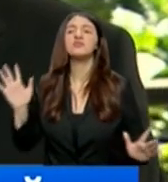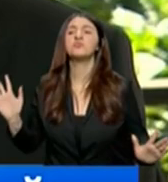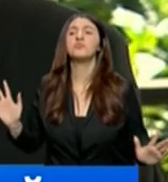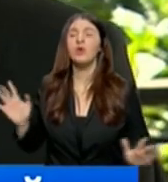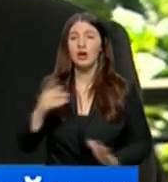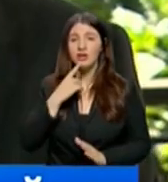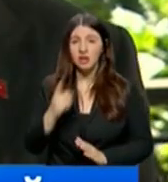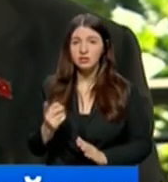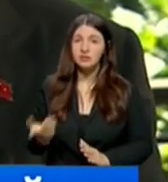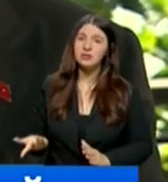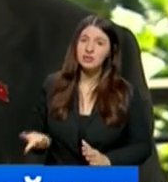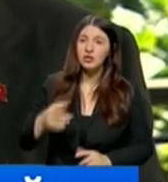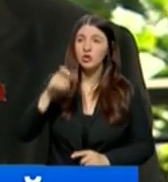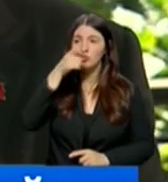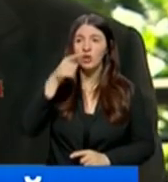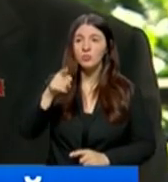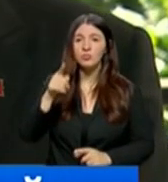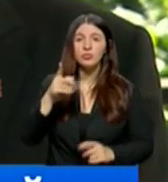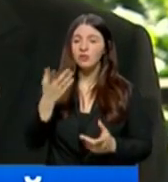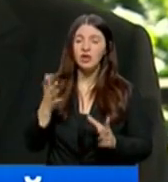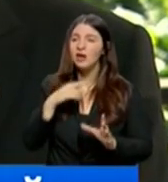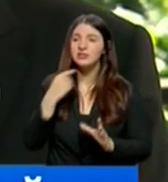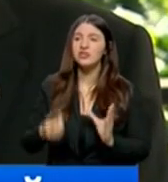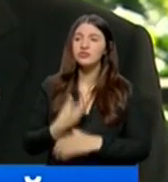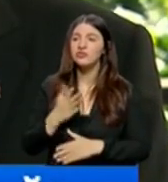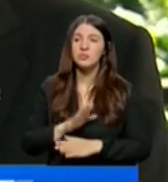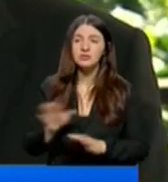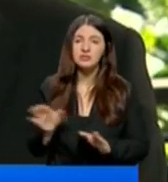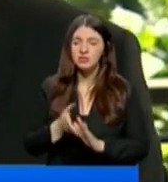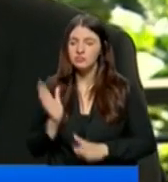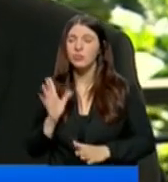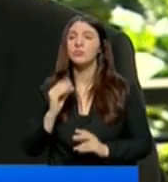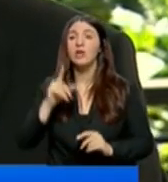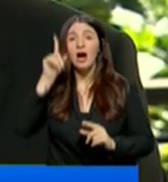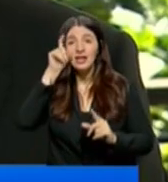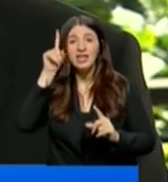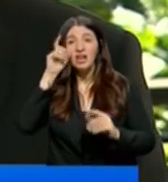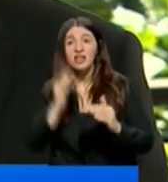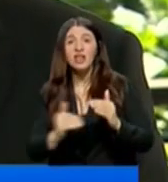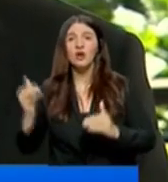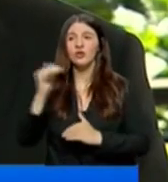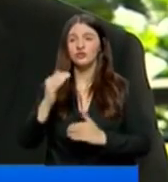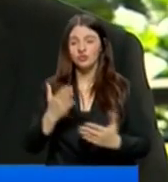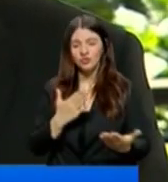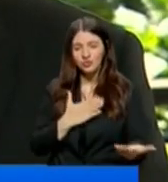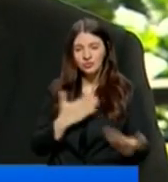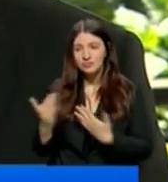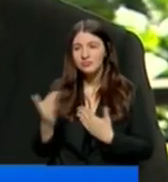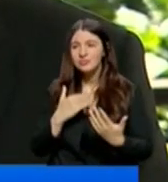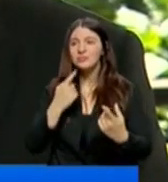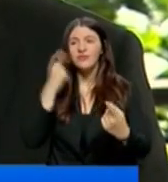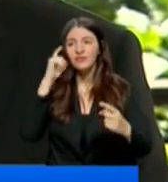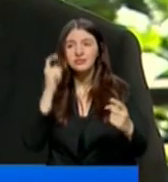yoktur derseniz Türkiye bu tablodan asla çıkamaz. Akıl akıldan üstündür. İstişare denen bir kavram